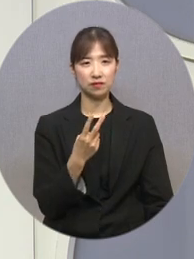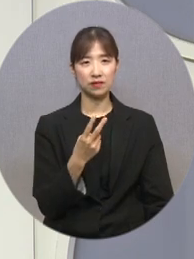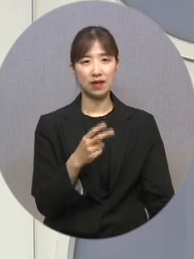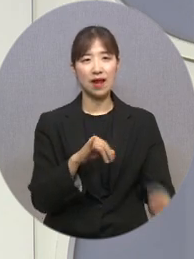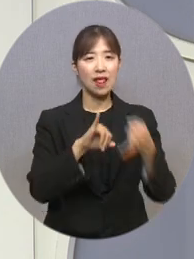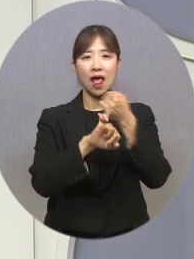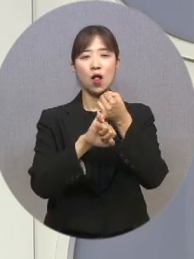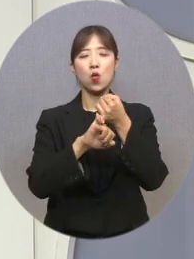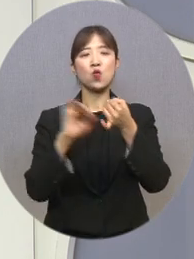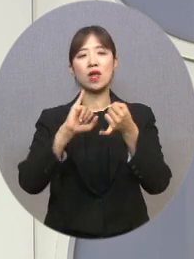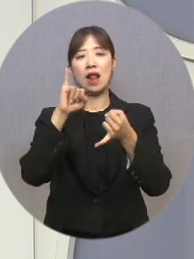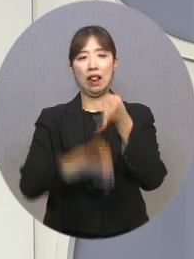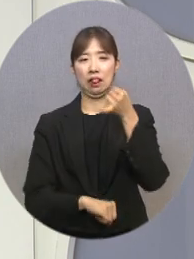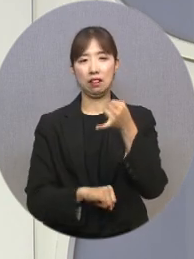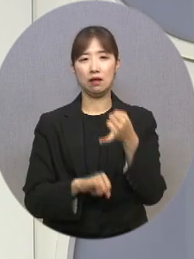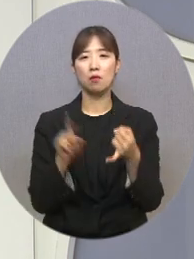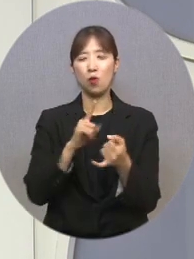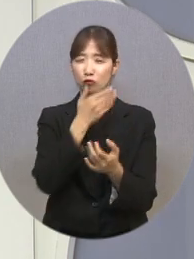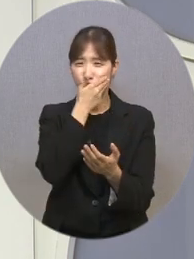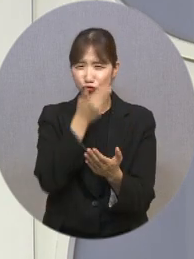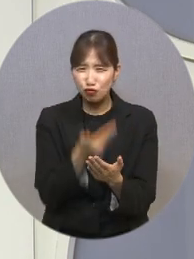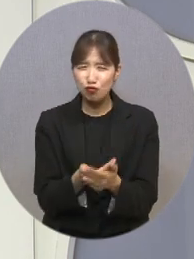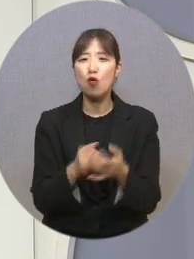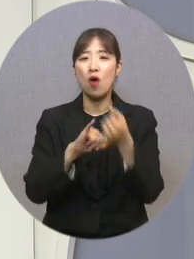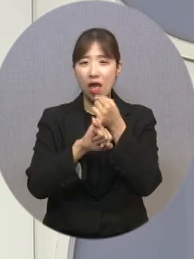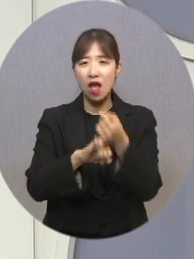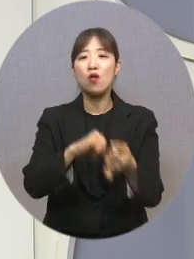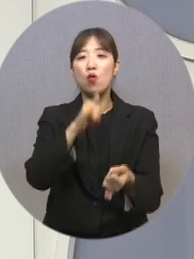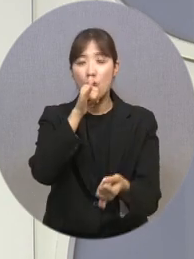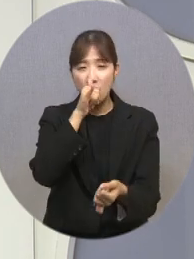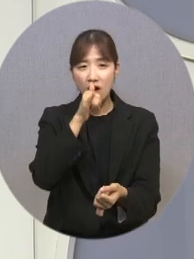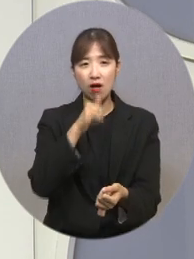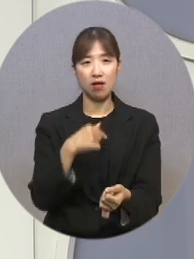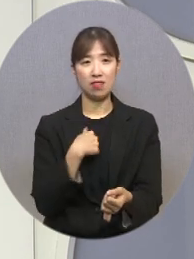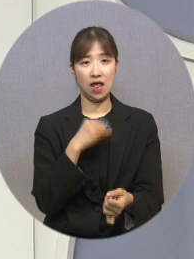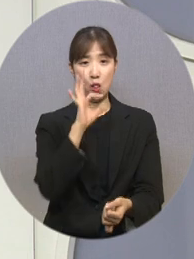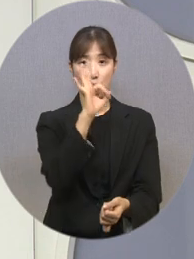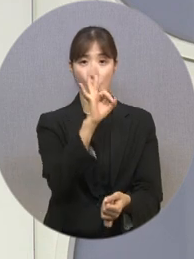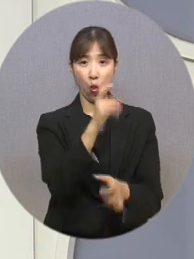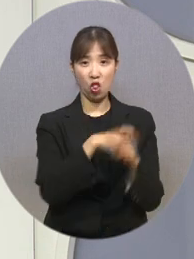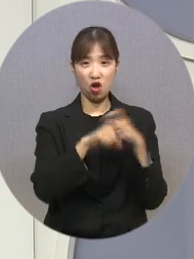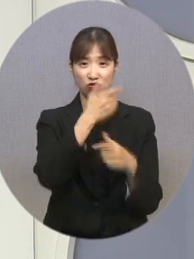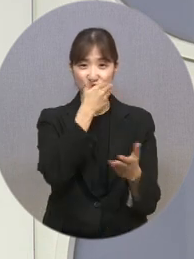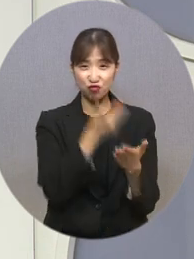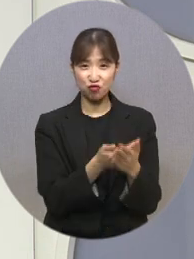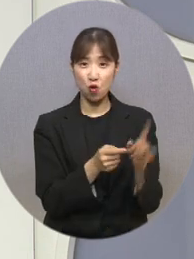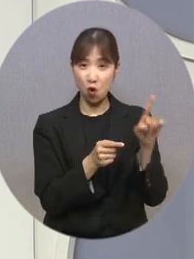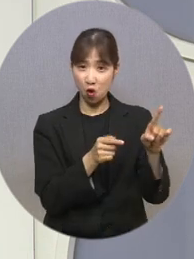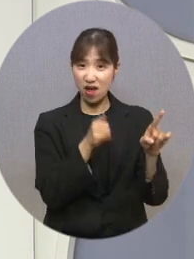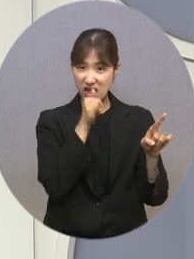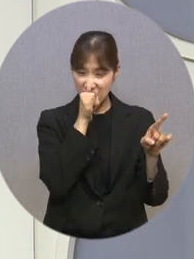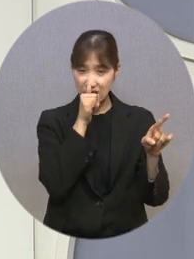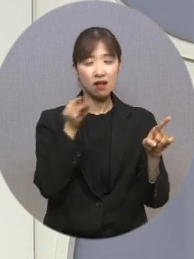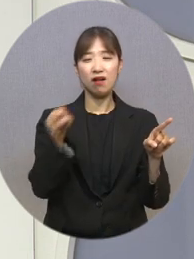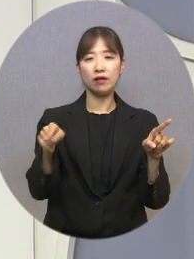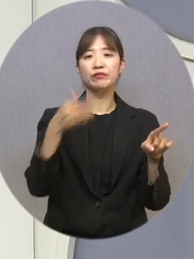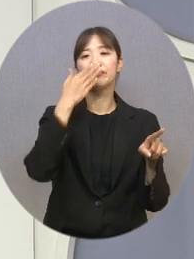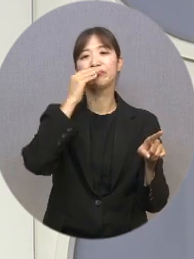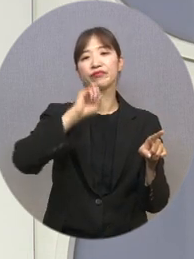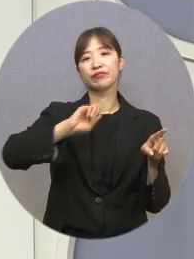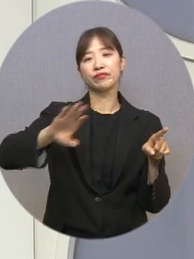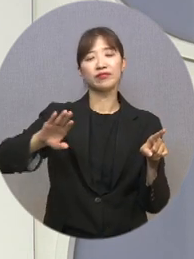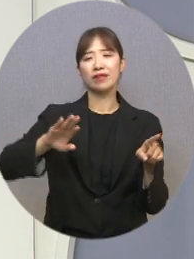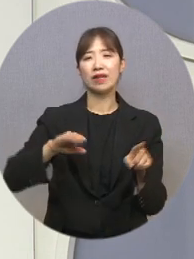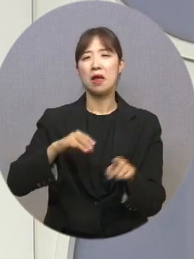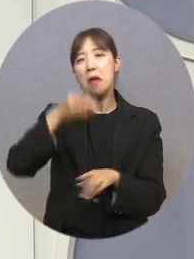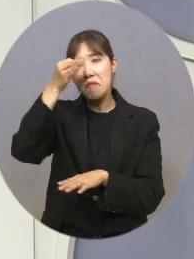잘 안 지킵니다. 그러니까는 중요한 뭐 약속이 있더라도 그보다 지가 돈이 더 생기는 약속이 하나 있다 그러면 이 약속은 사전에